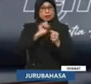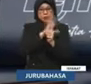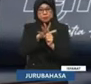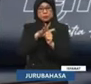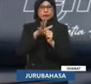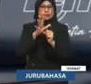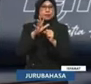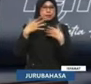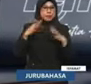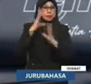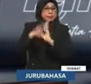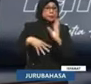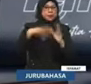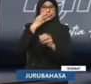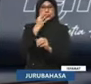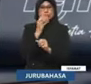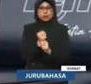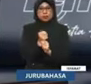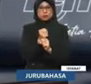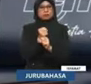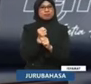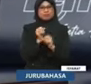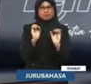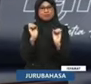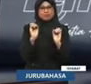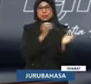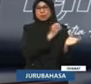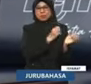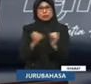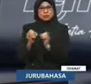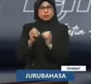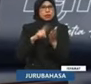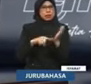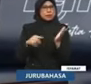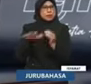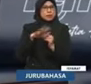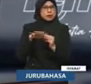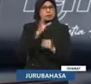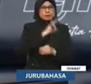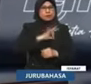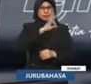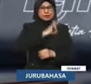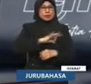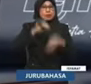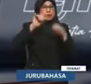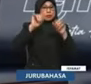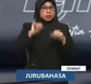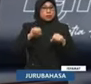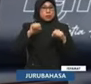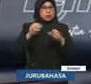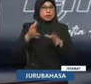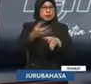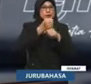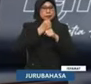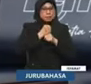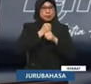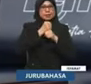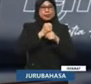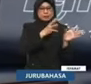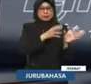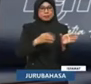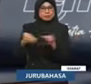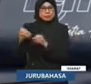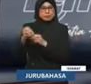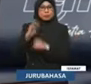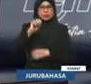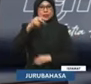pentamix lepas empat tahun tidak diadakan serta pekah jangkaan manfaat yang bakal terhasil menerusi